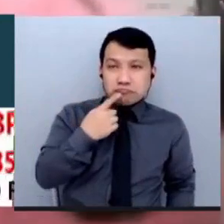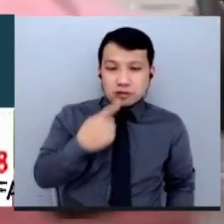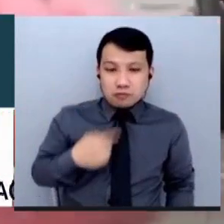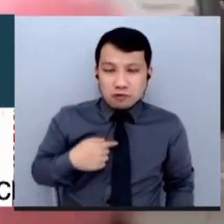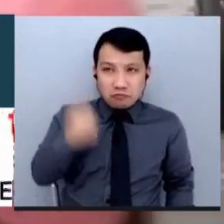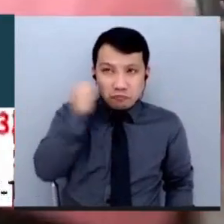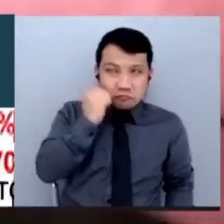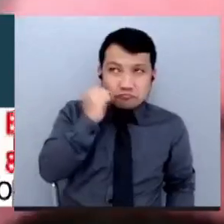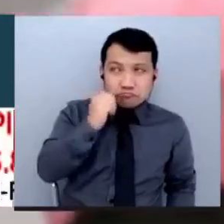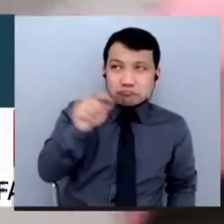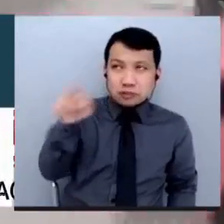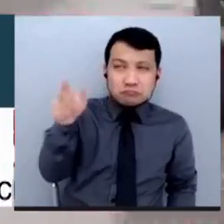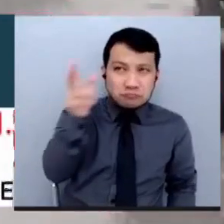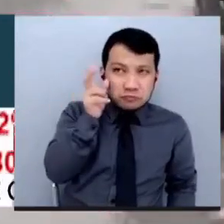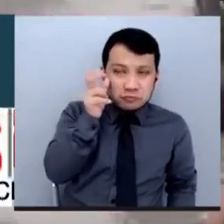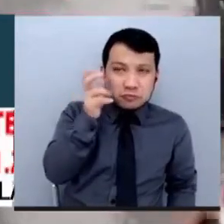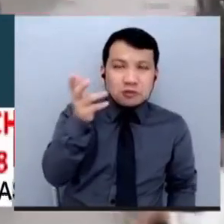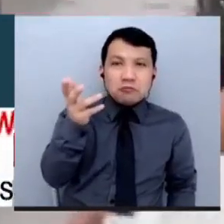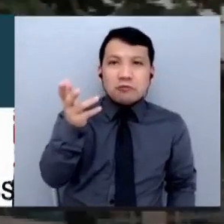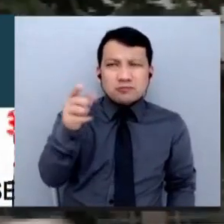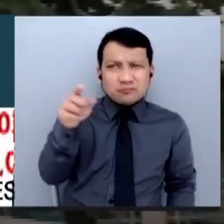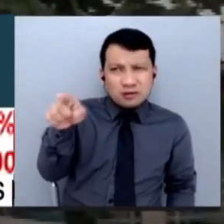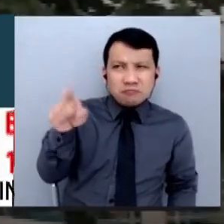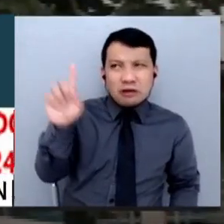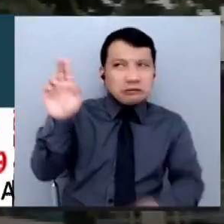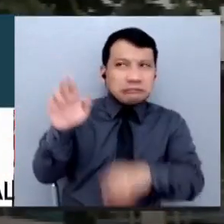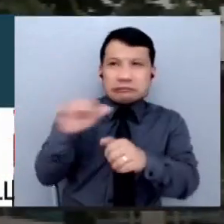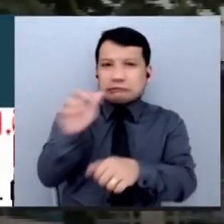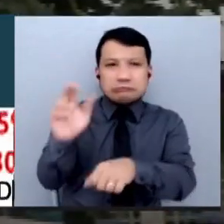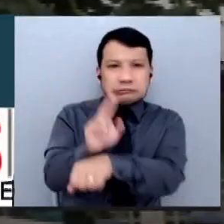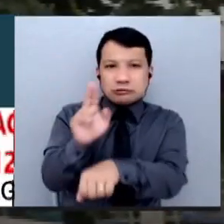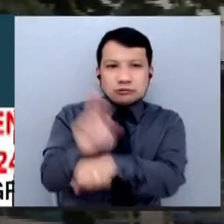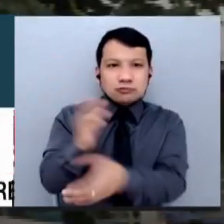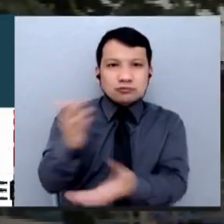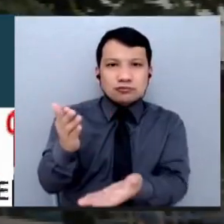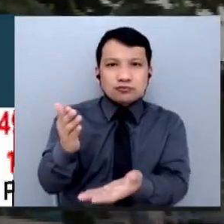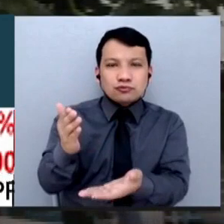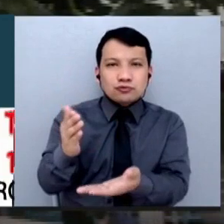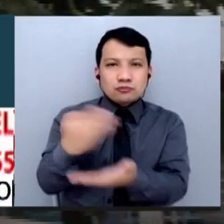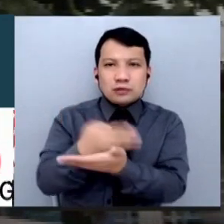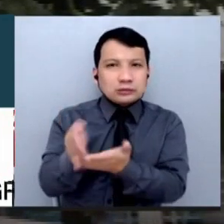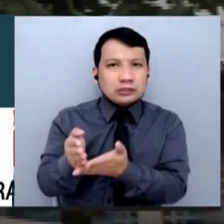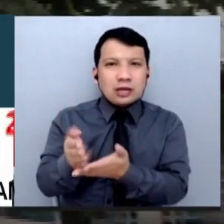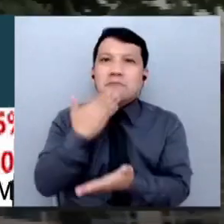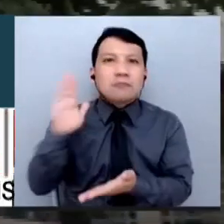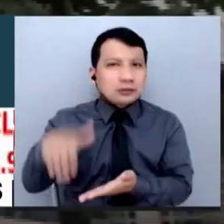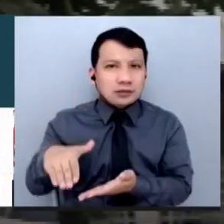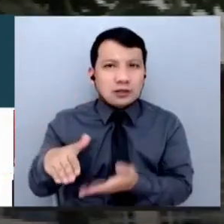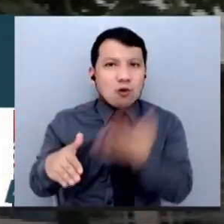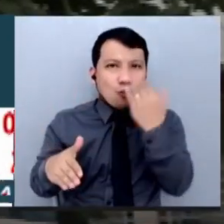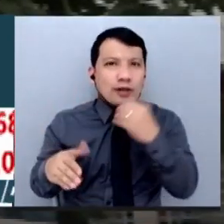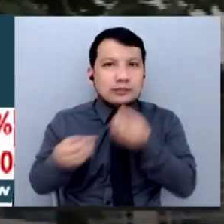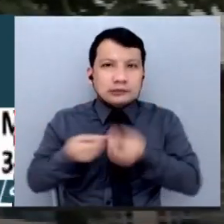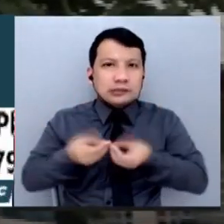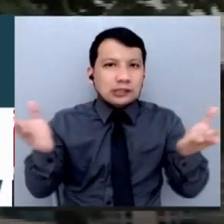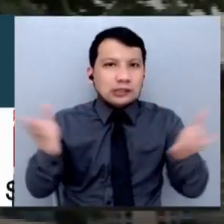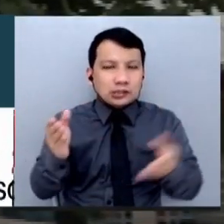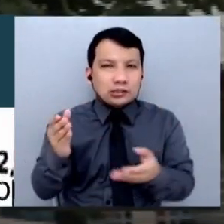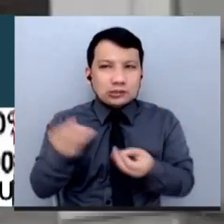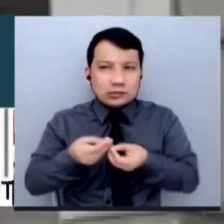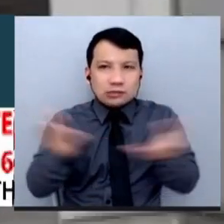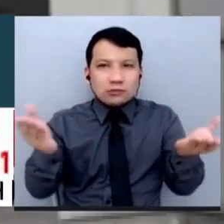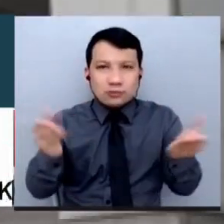nadidinig, di ba? Pag hindi ginastos yung budget, masama yan kasi hindi natatanggap ng tao yung servisyo